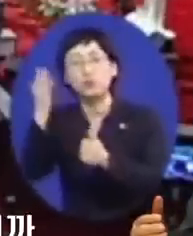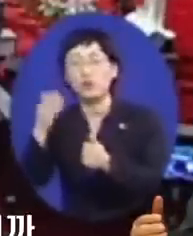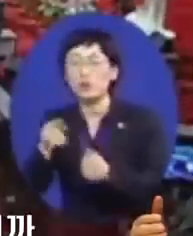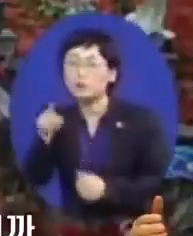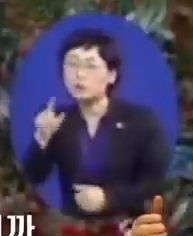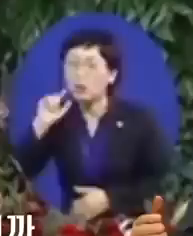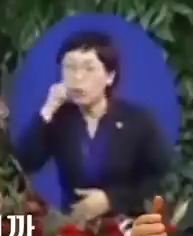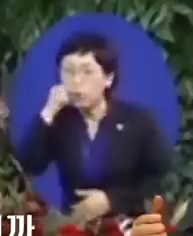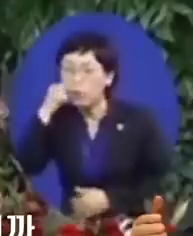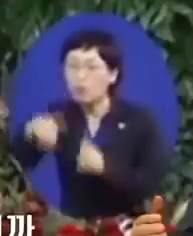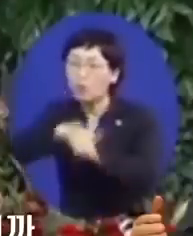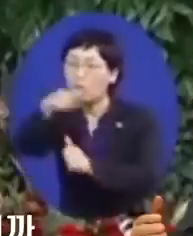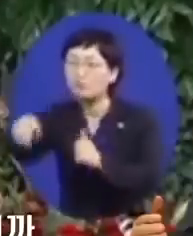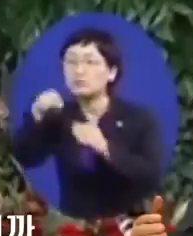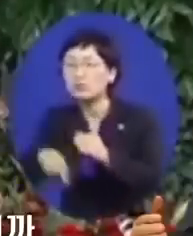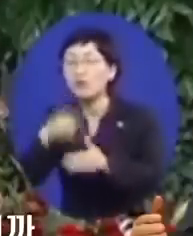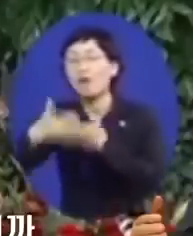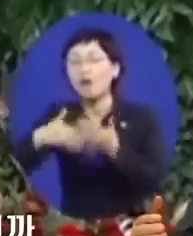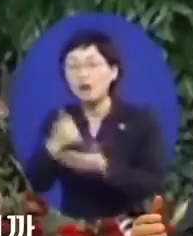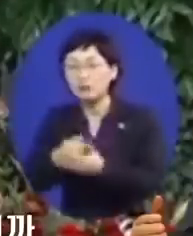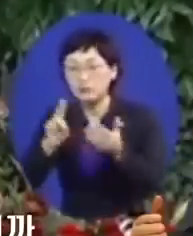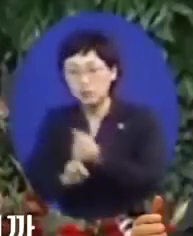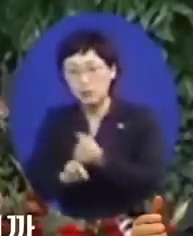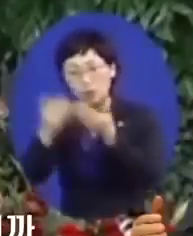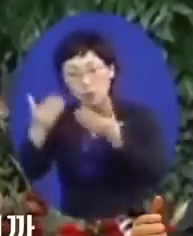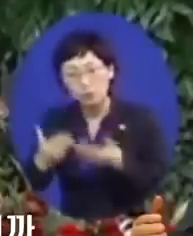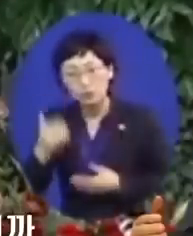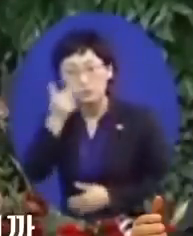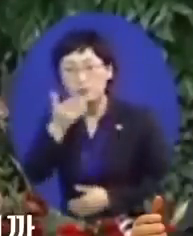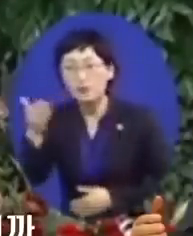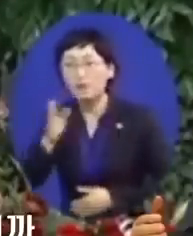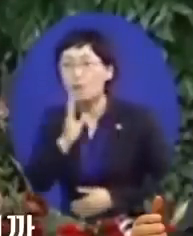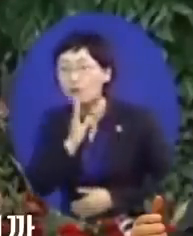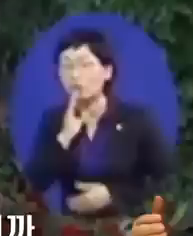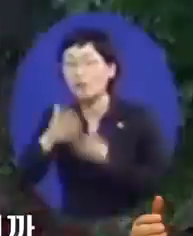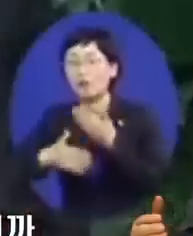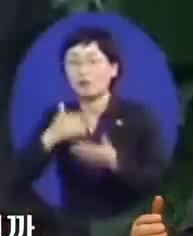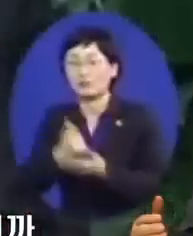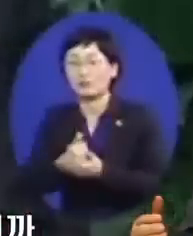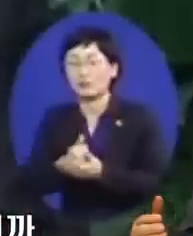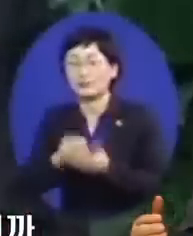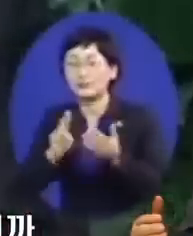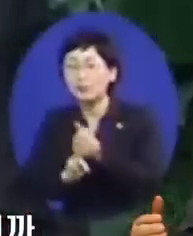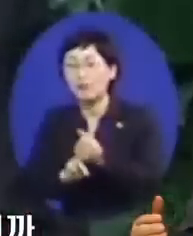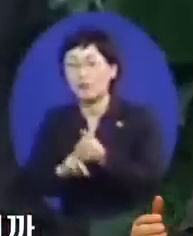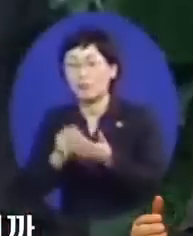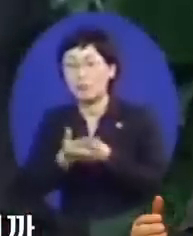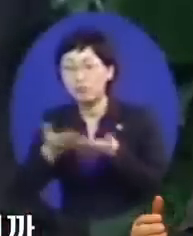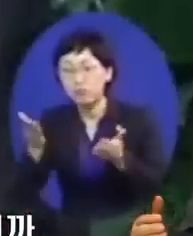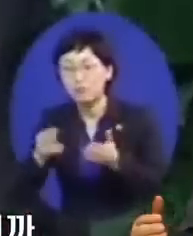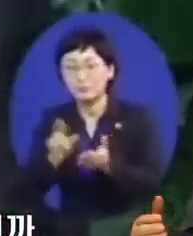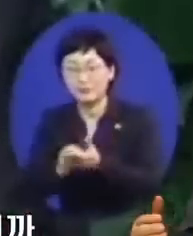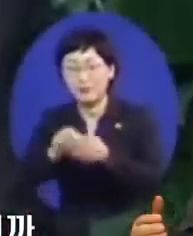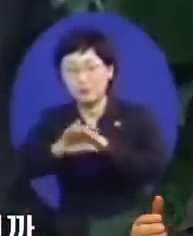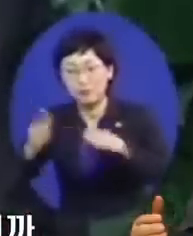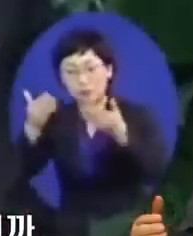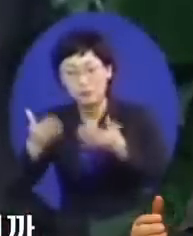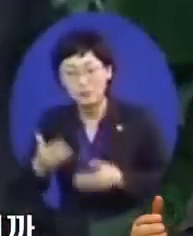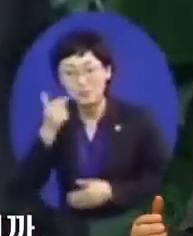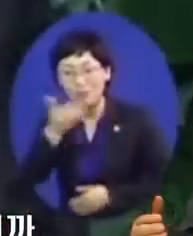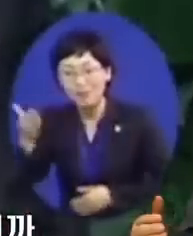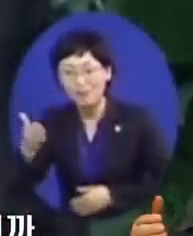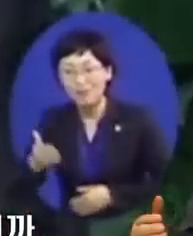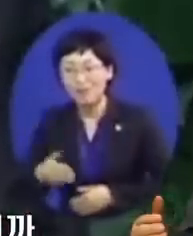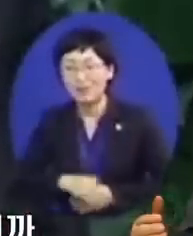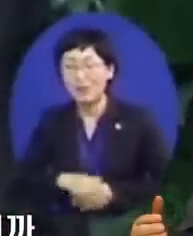어려운 환경 속에 하나님은 기적을 베풀어 주실까요? 과연 하나님이 기적을 베풀어서 문제를 해결해 주실까요?